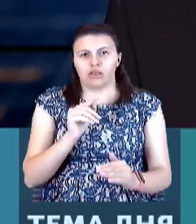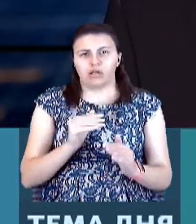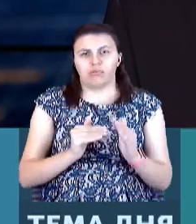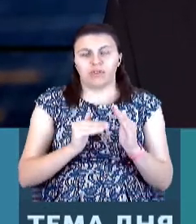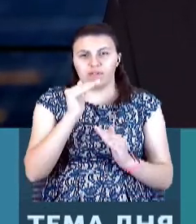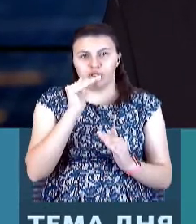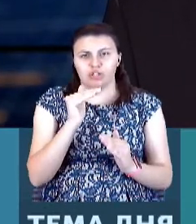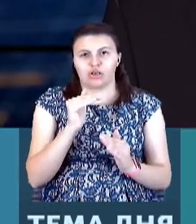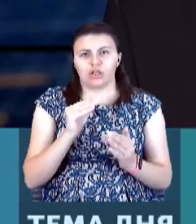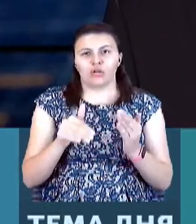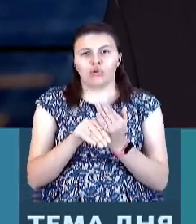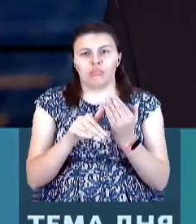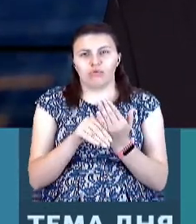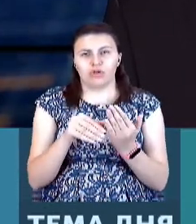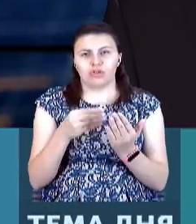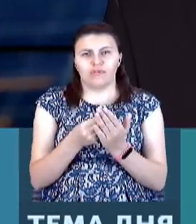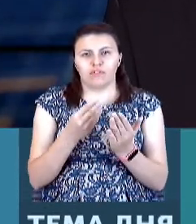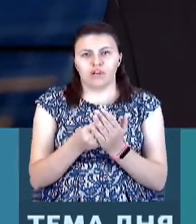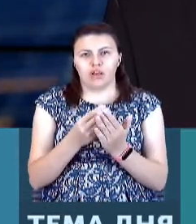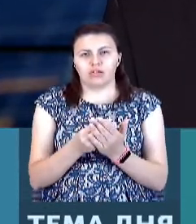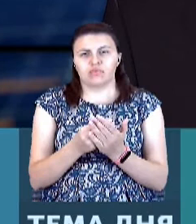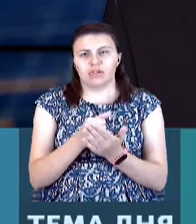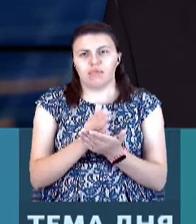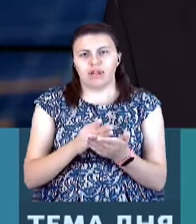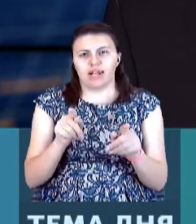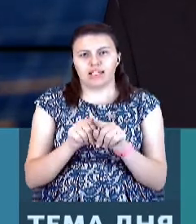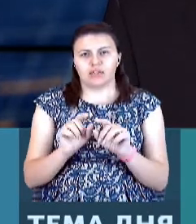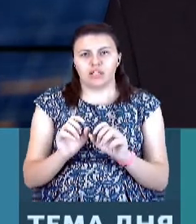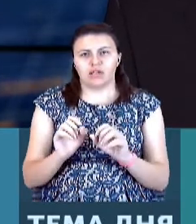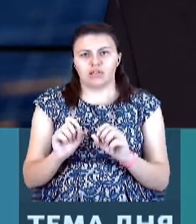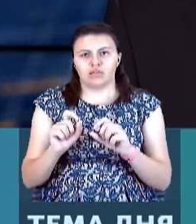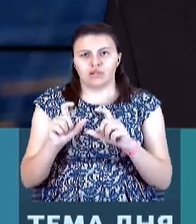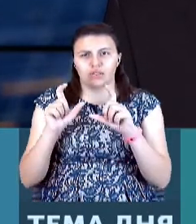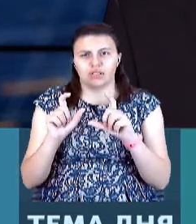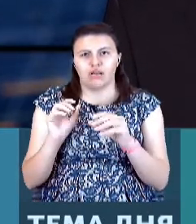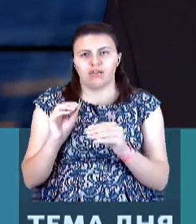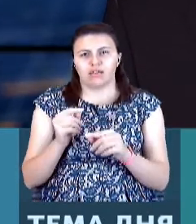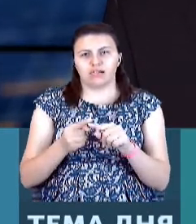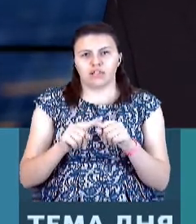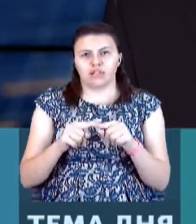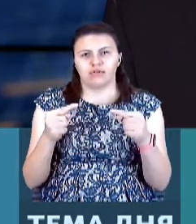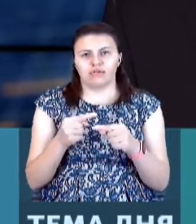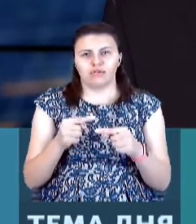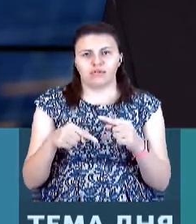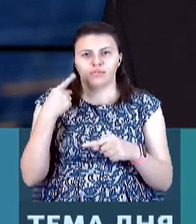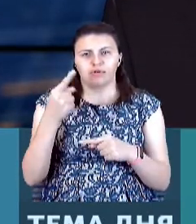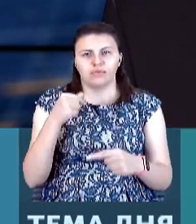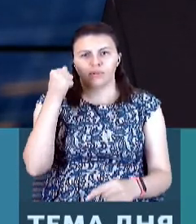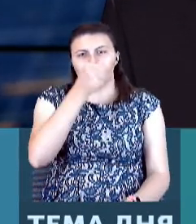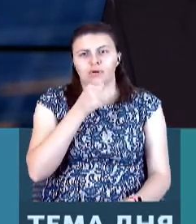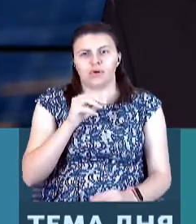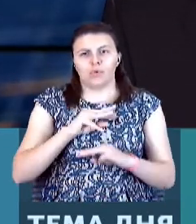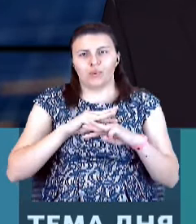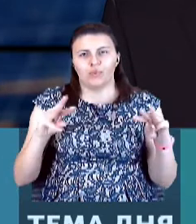допоможе фінансово забезпечити таке зростання, то це однозначно. У наступному році, я вже казав про це, уряд планує